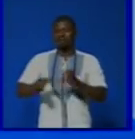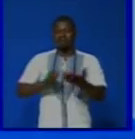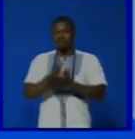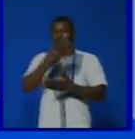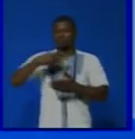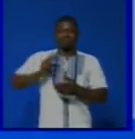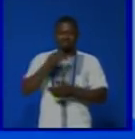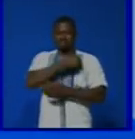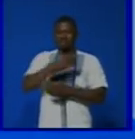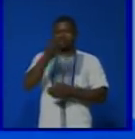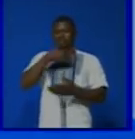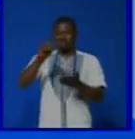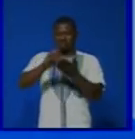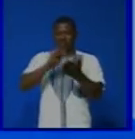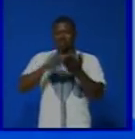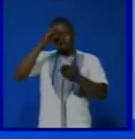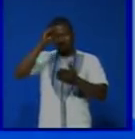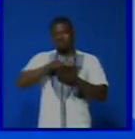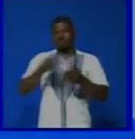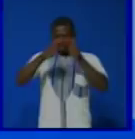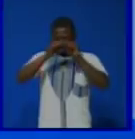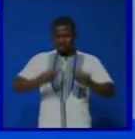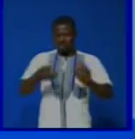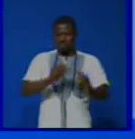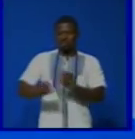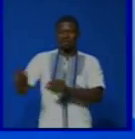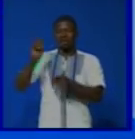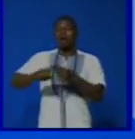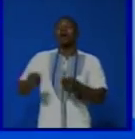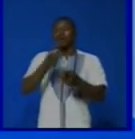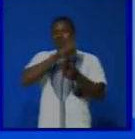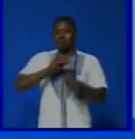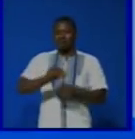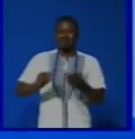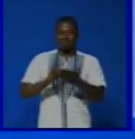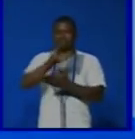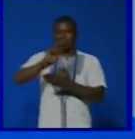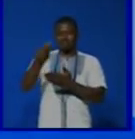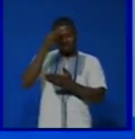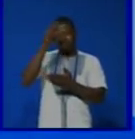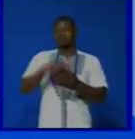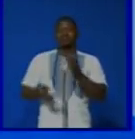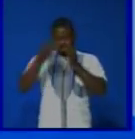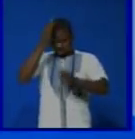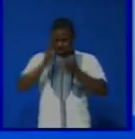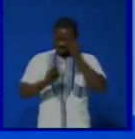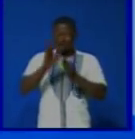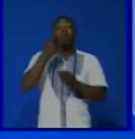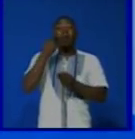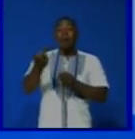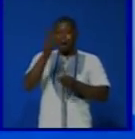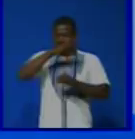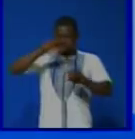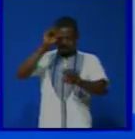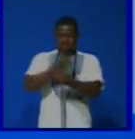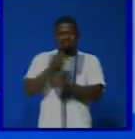d'un atelier organisé à Ouagadougou par le ministère de la Justice. L'objectif de la rencontre était de revoir les stratégies proposées